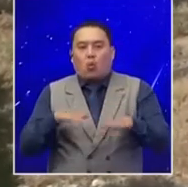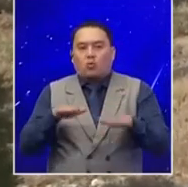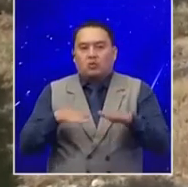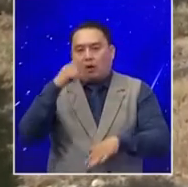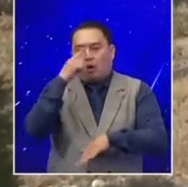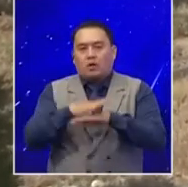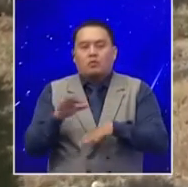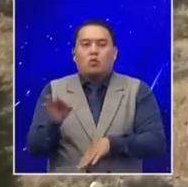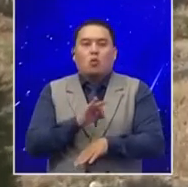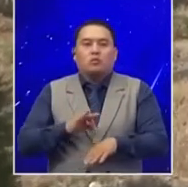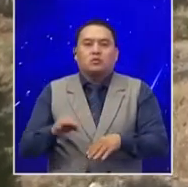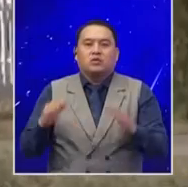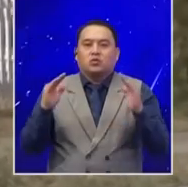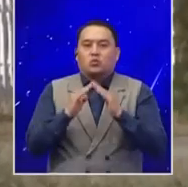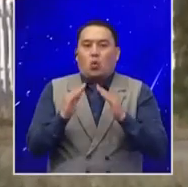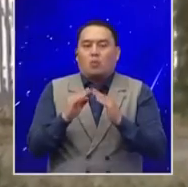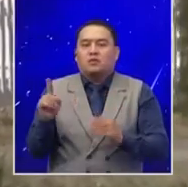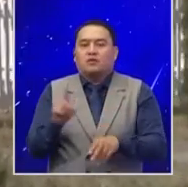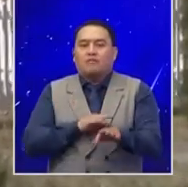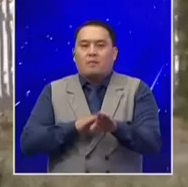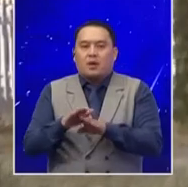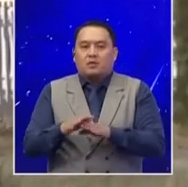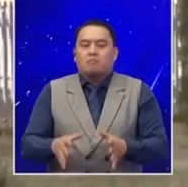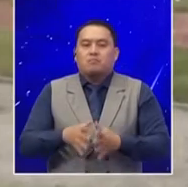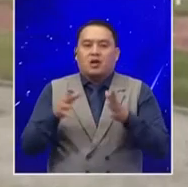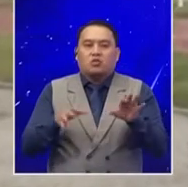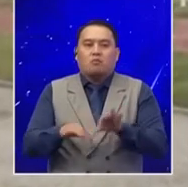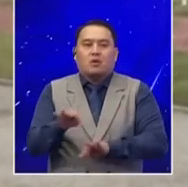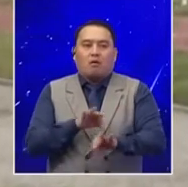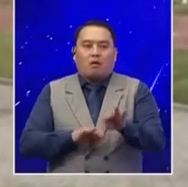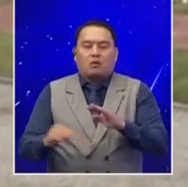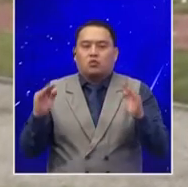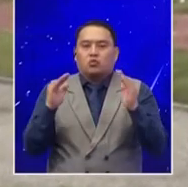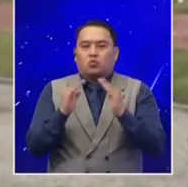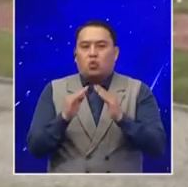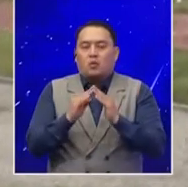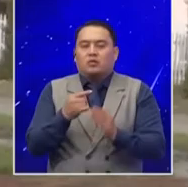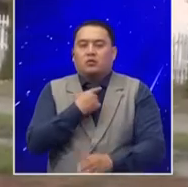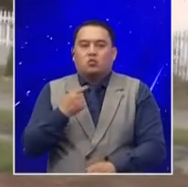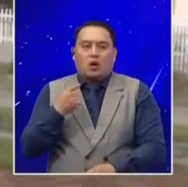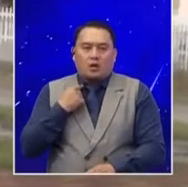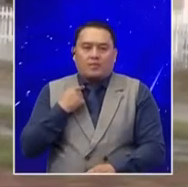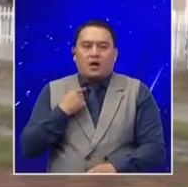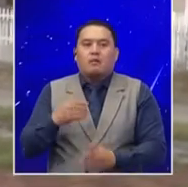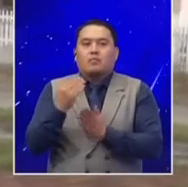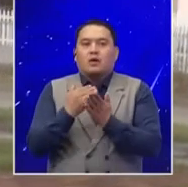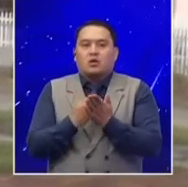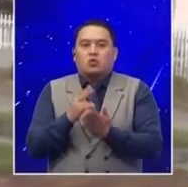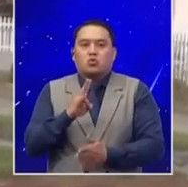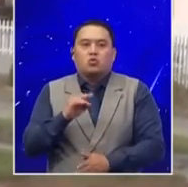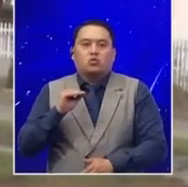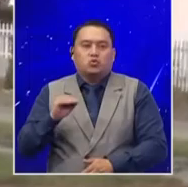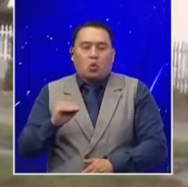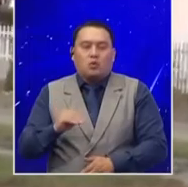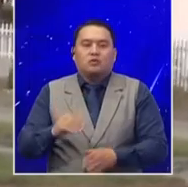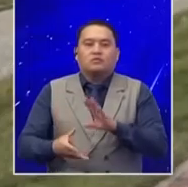акима области жилищный вопрос и, в частности, ход реализации масштабного проекта «Коттеджный городок областного центра». По программе «Нурлыжол» в общей